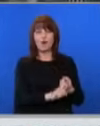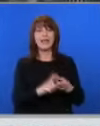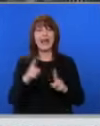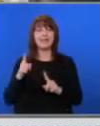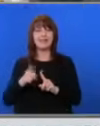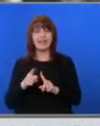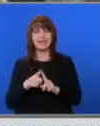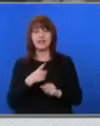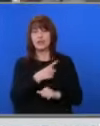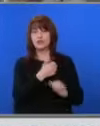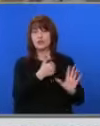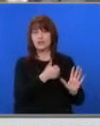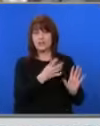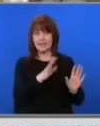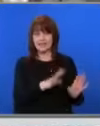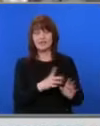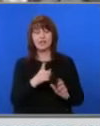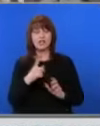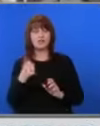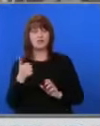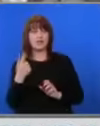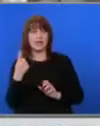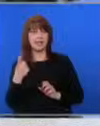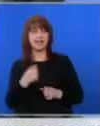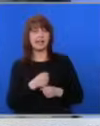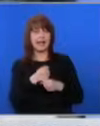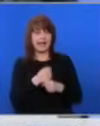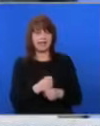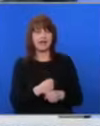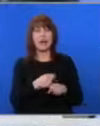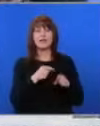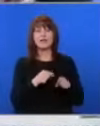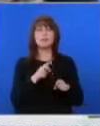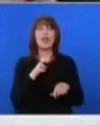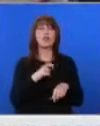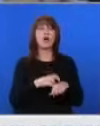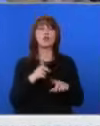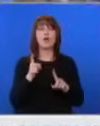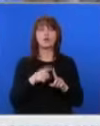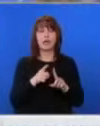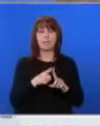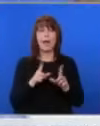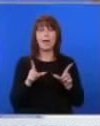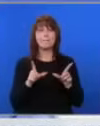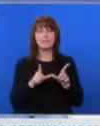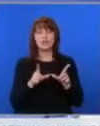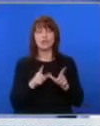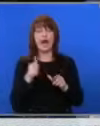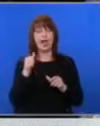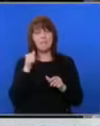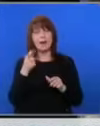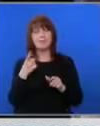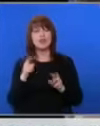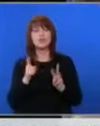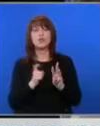имат съответно 169 и 161 делегати. Там фаворит в сондажите е Доналд Тръмп, както и в Миннесота, Алабама и Мейн. До